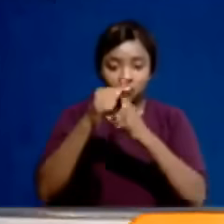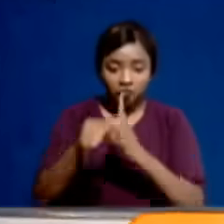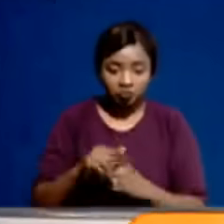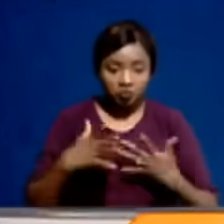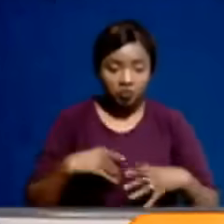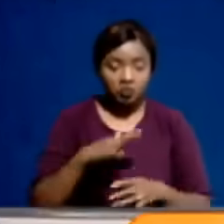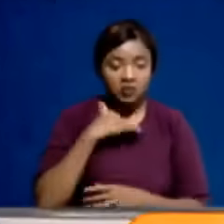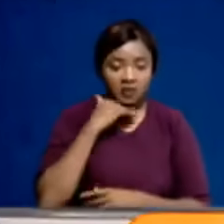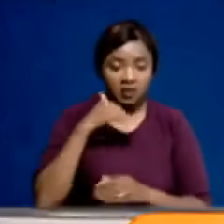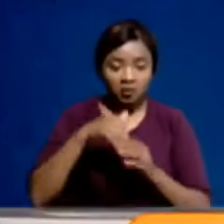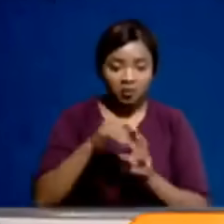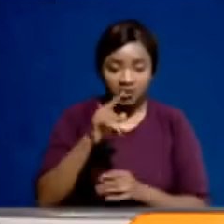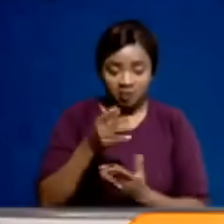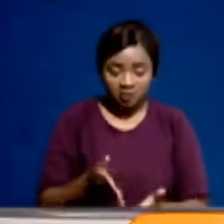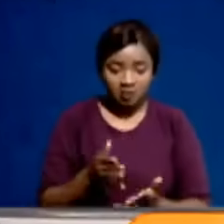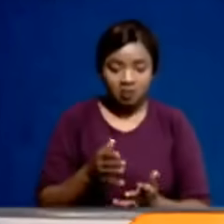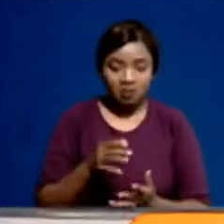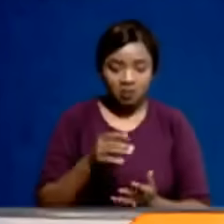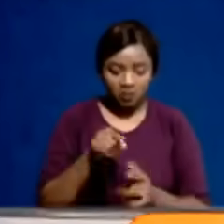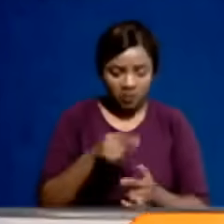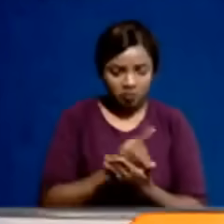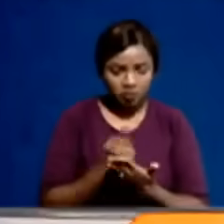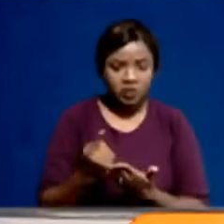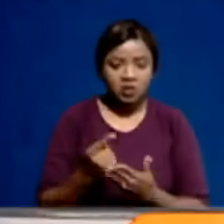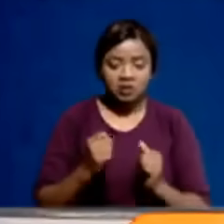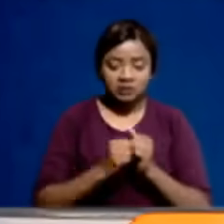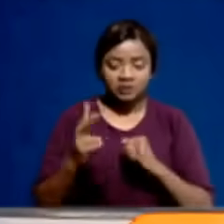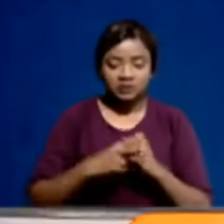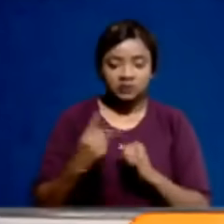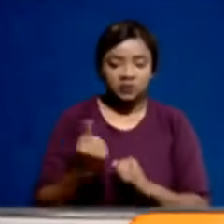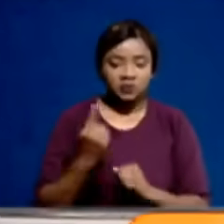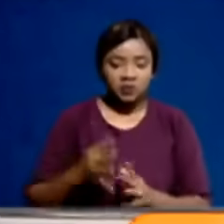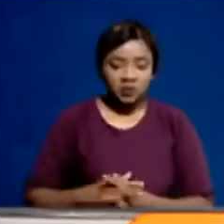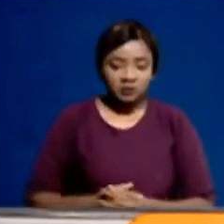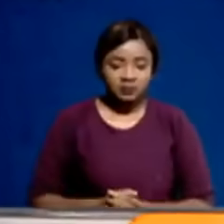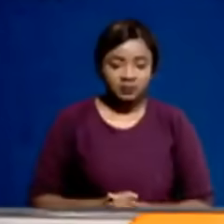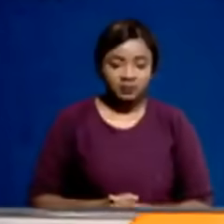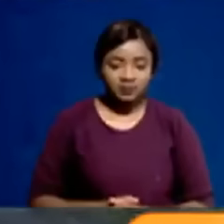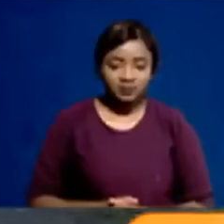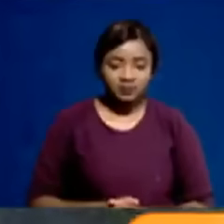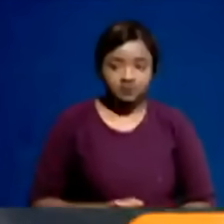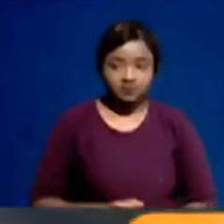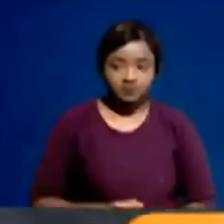walioaga barabarani kufikia 17 wiki hii pekee, kama anavyoarifu Ben Kirui.